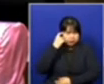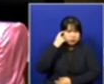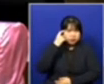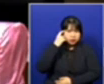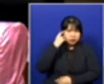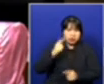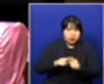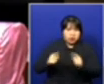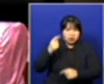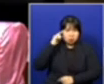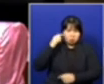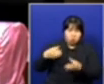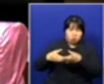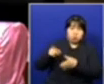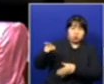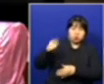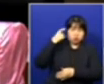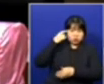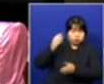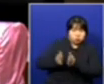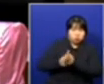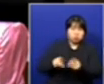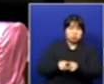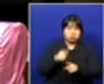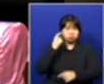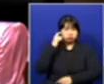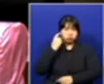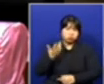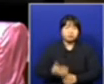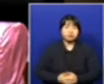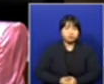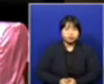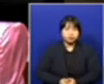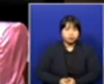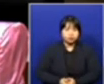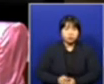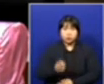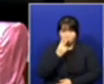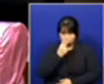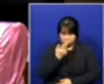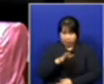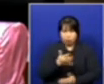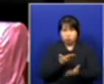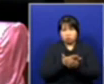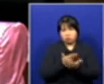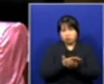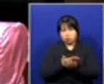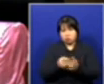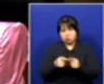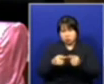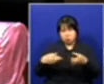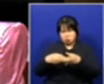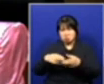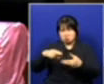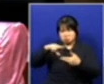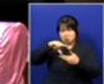ผมไม่รู้ว่าซีกนู้นคิดด้วยหรือเปล่าดูแล้วเนี่ยเงินน่าจะอยู่แต่พรรคพลังประชารัฐน